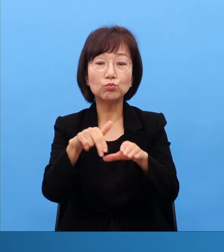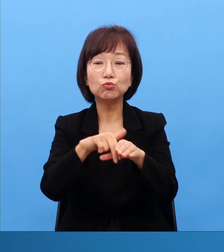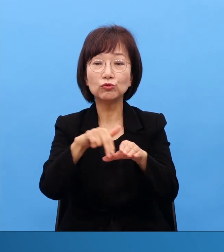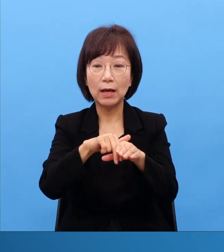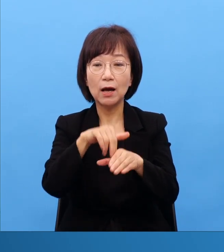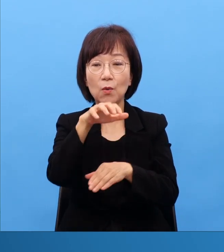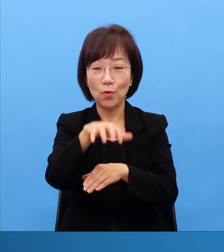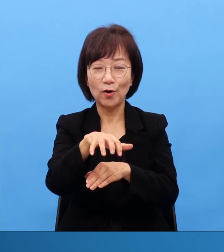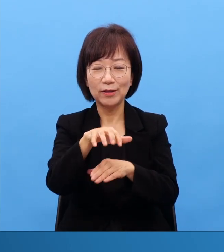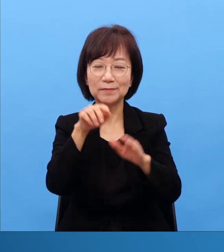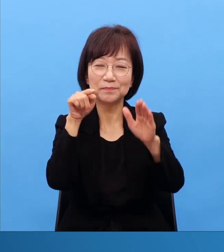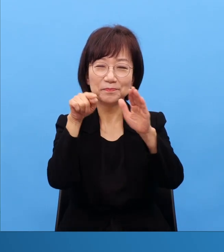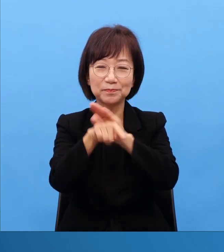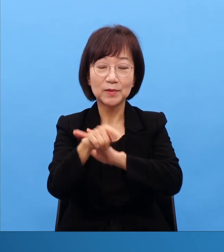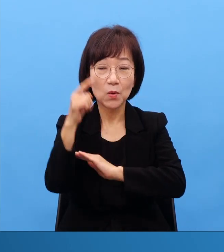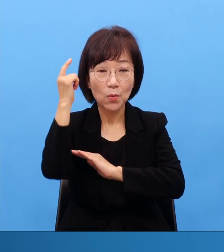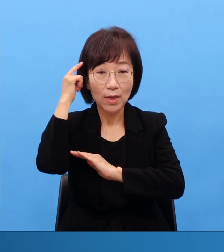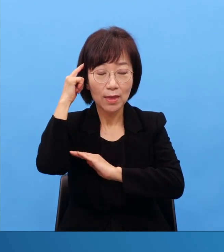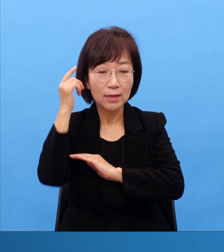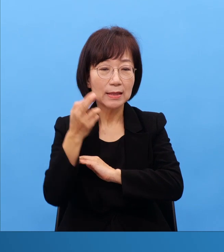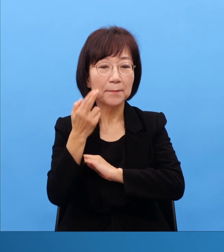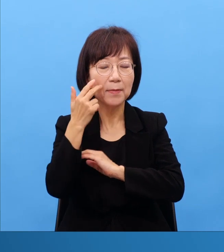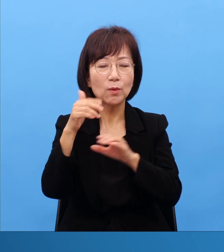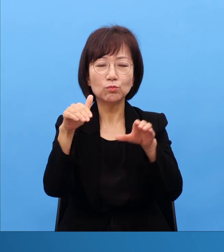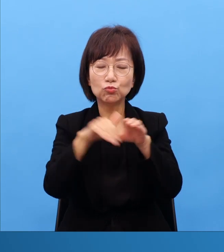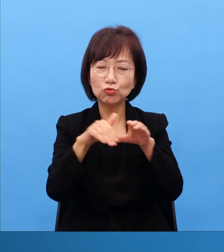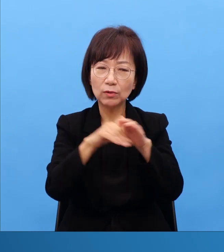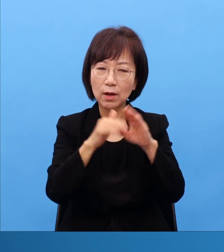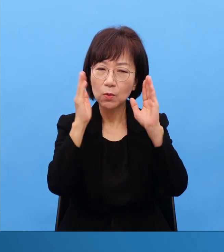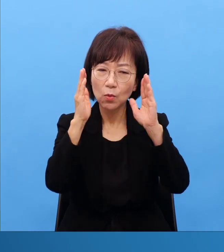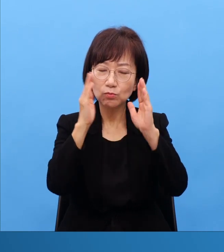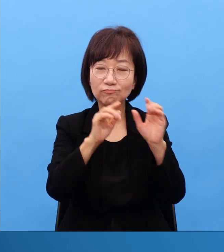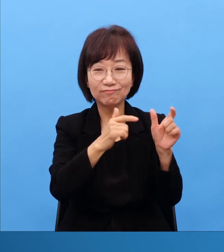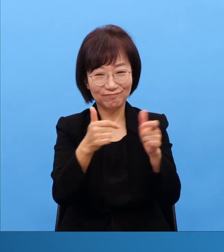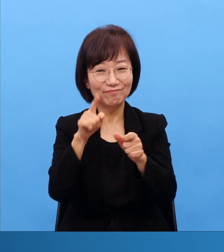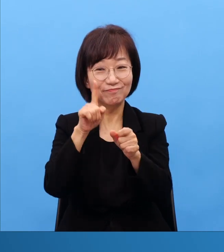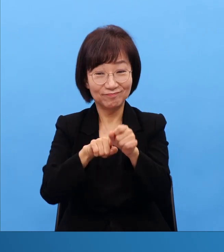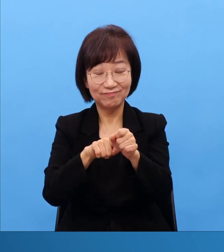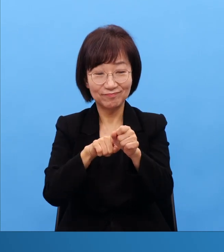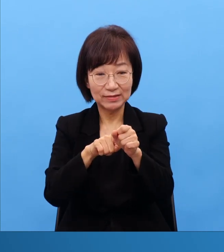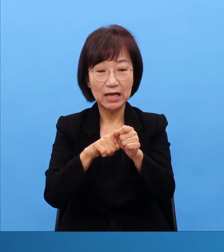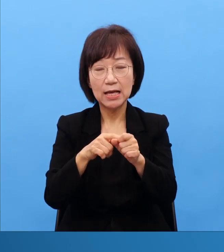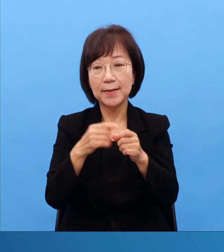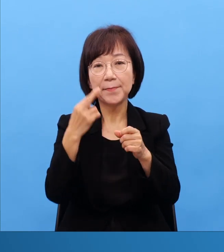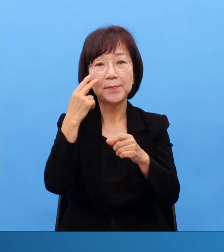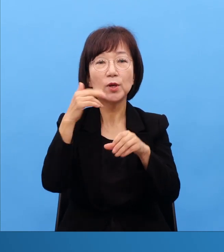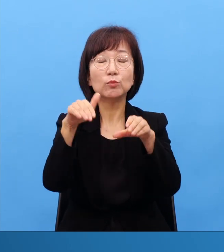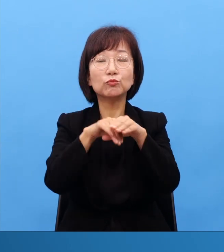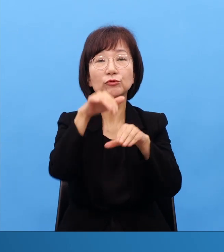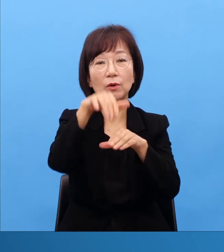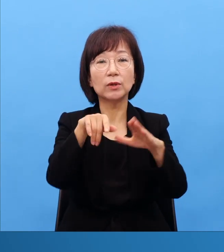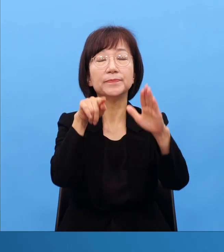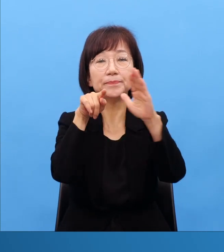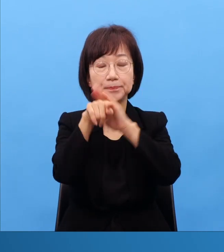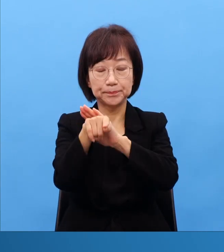위해서 들어갔어요. And this is also when I was in graduate school. I was frequenting